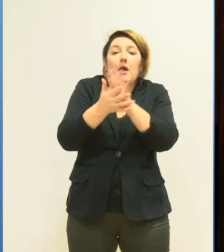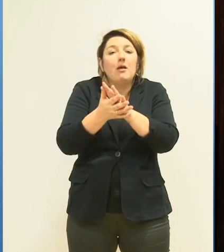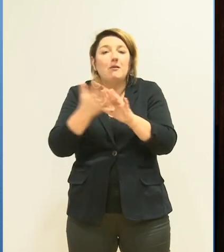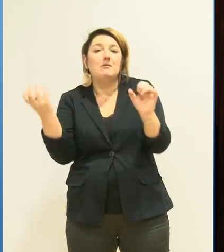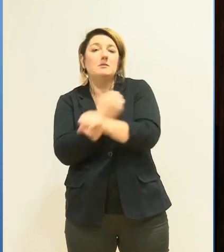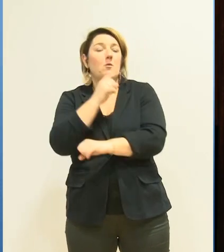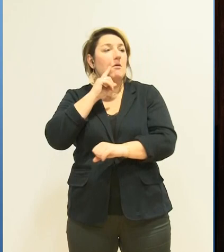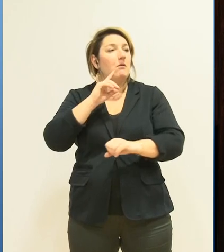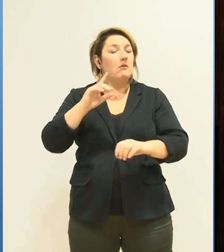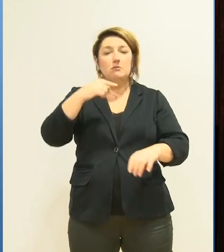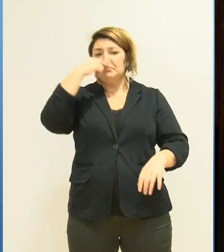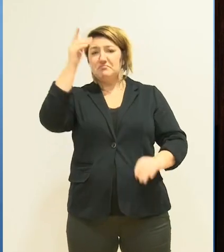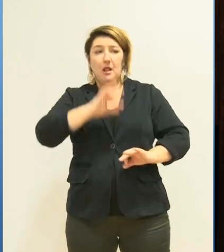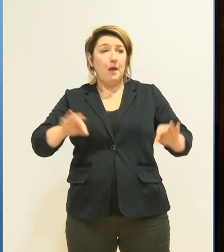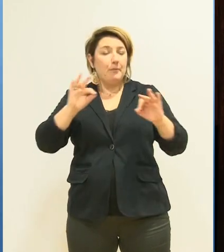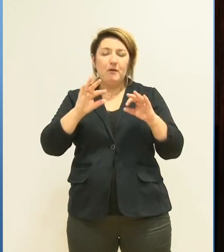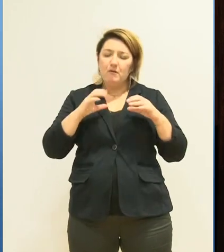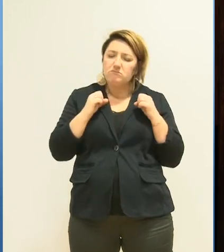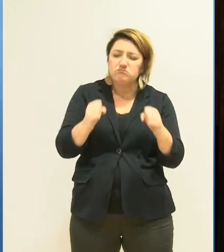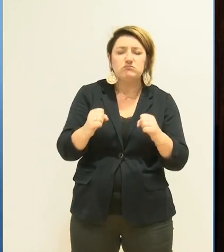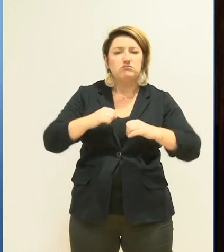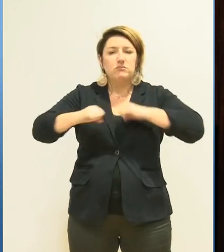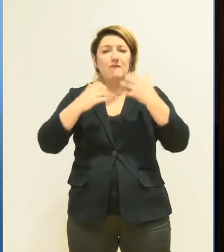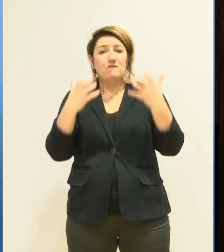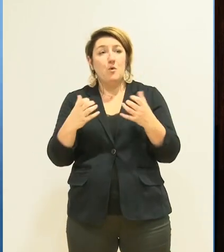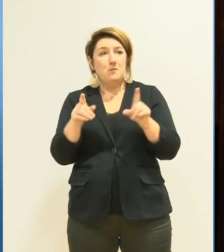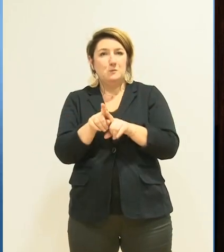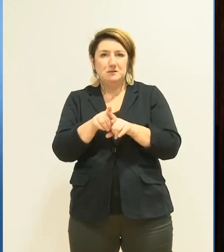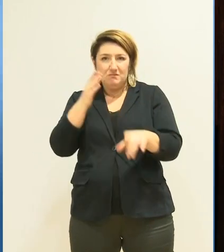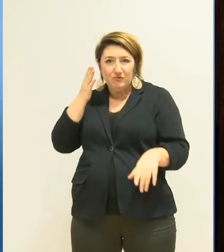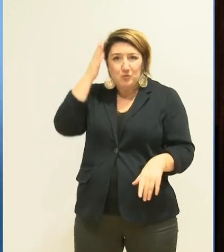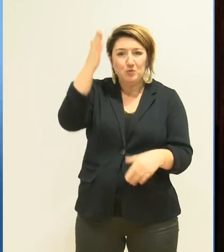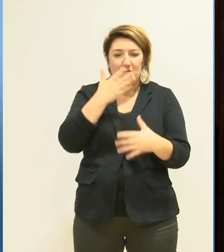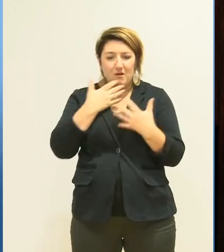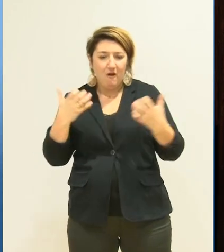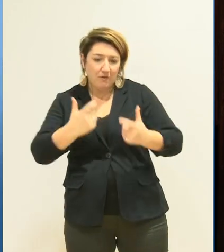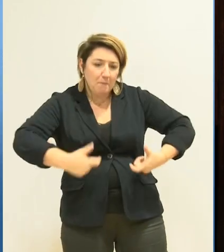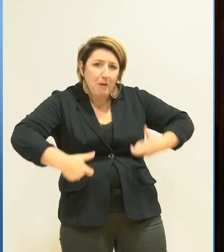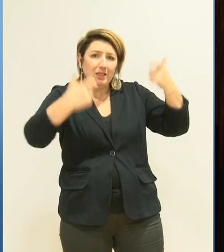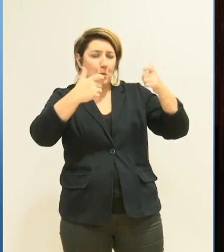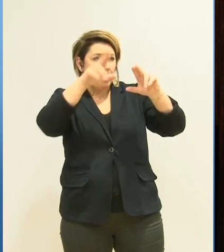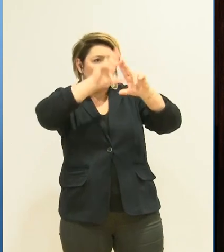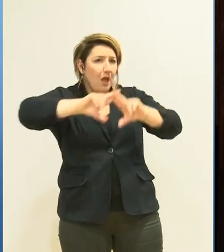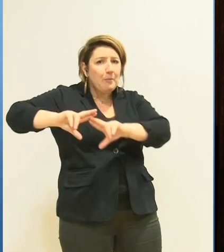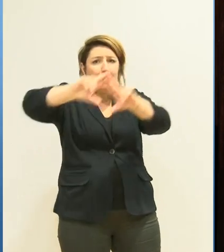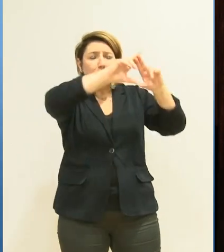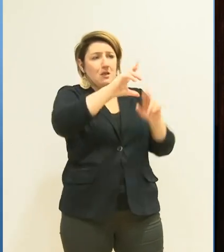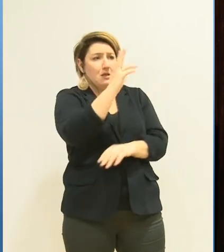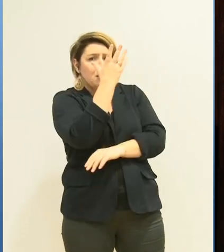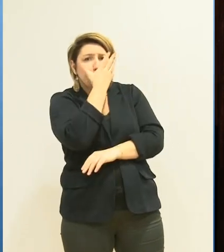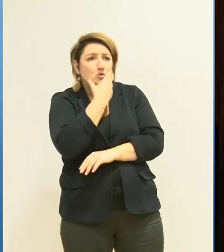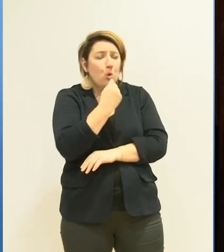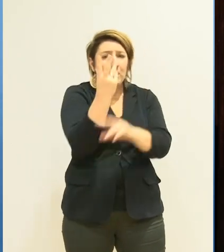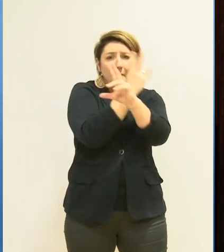mais surtout une volonté de mains d'avoir un patrimoine qui soit réhabilité et qu'ils soient occupés est ouvert au plus grand